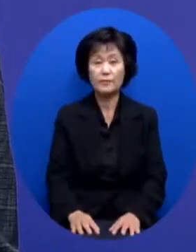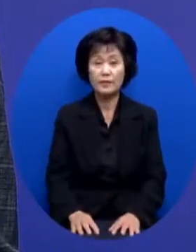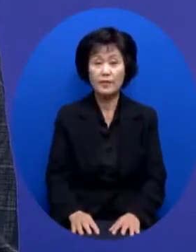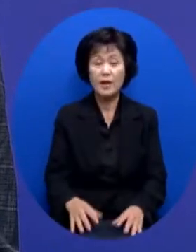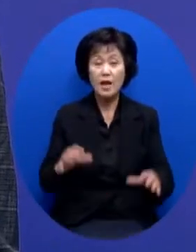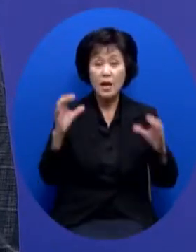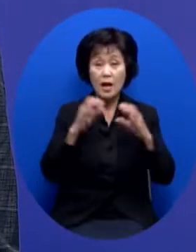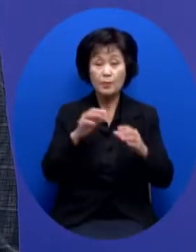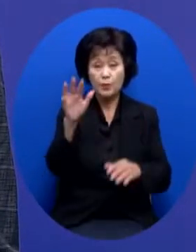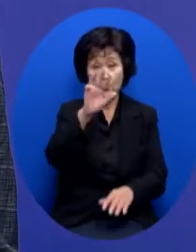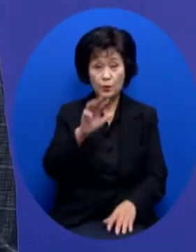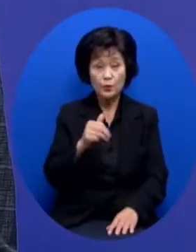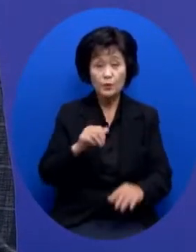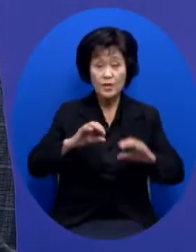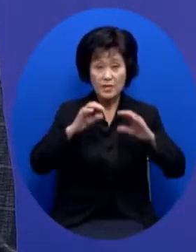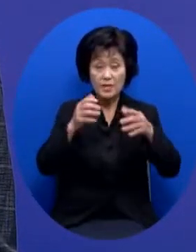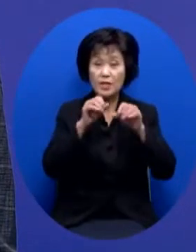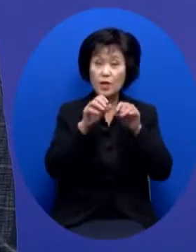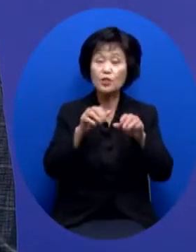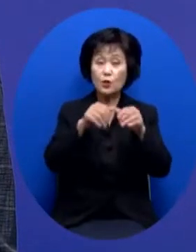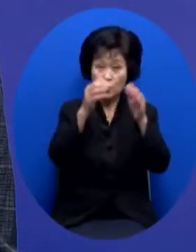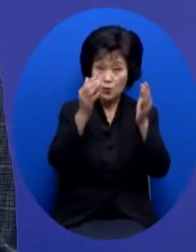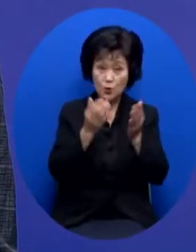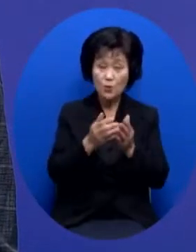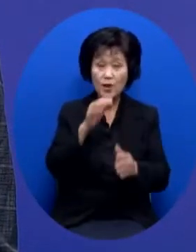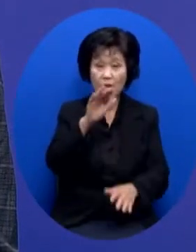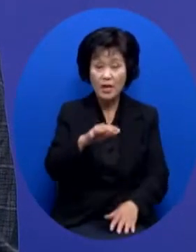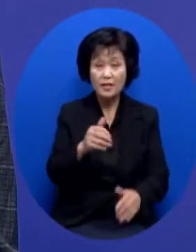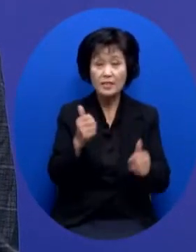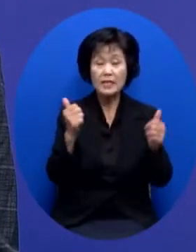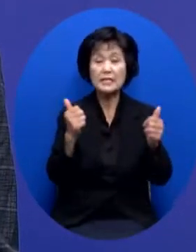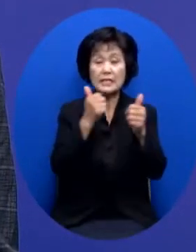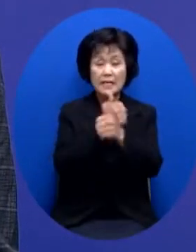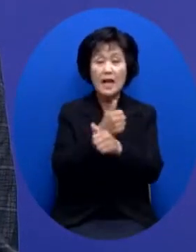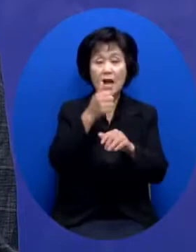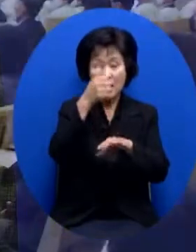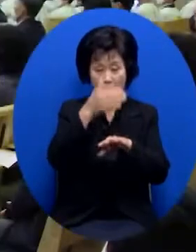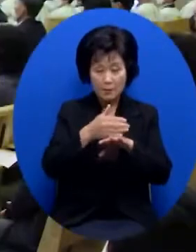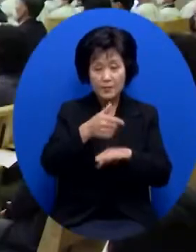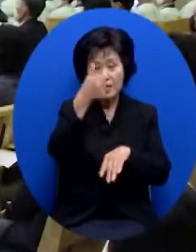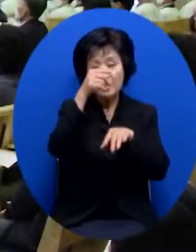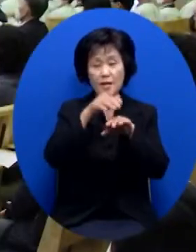대한예수교장로회 합동총회 세계선교회가 이사장 이취임 감사예배를 드렸습니다.